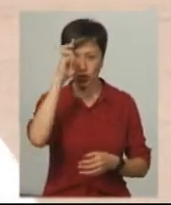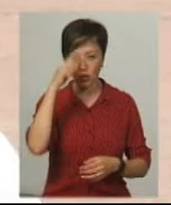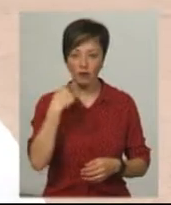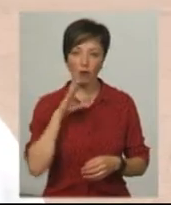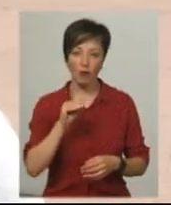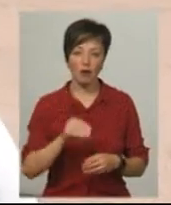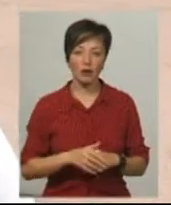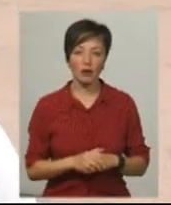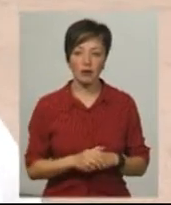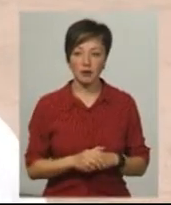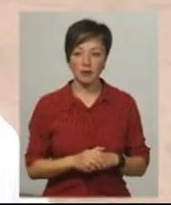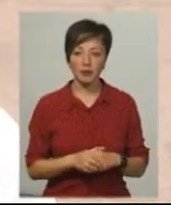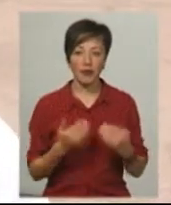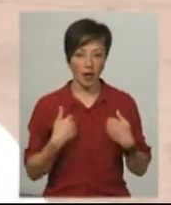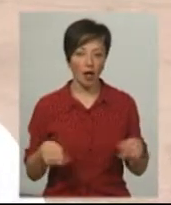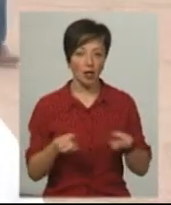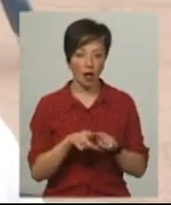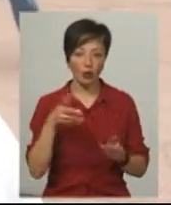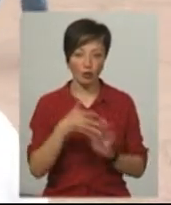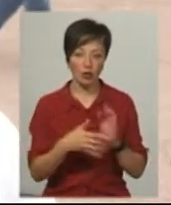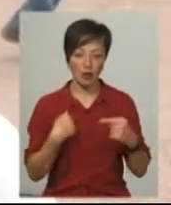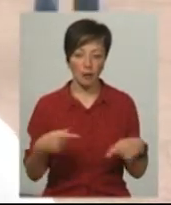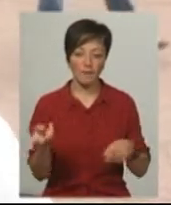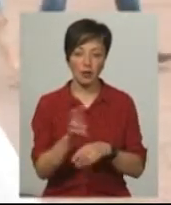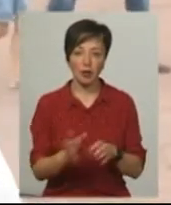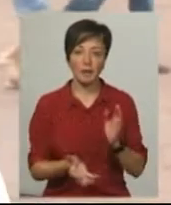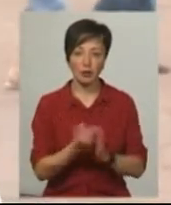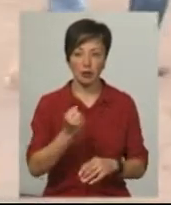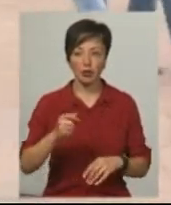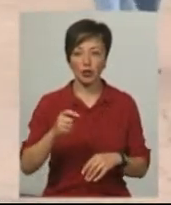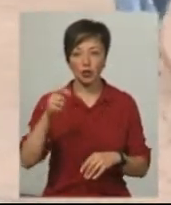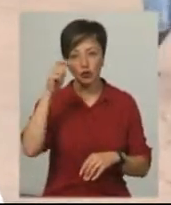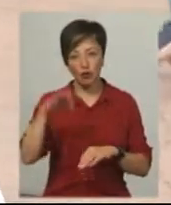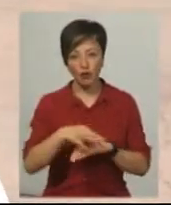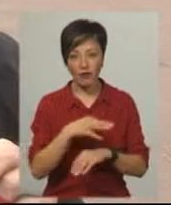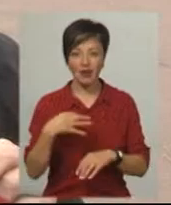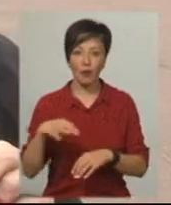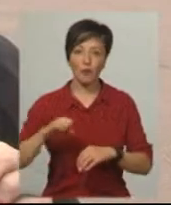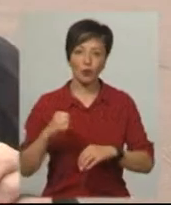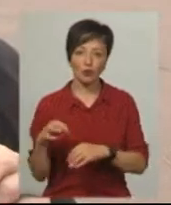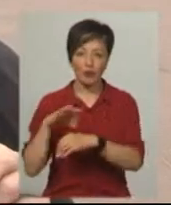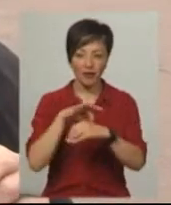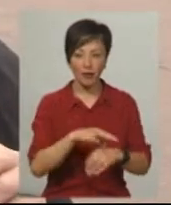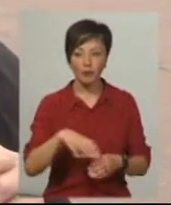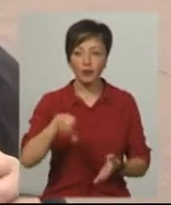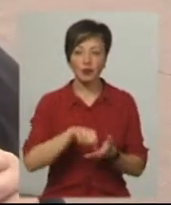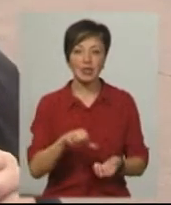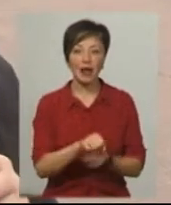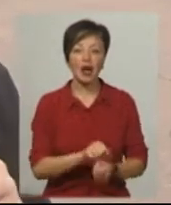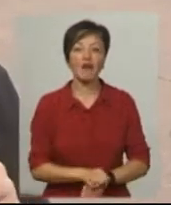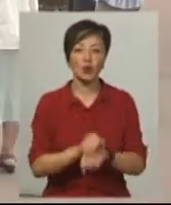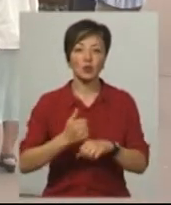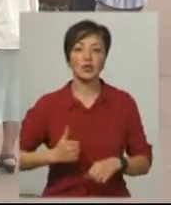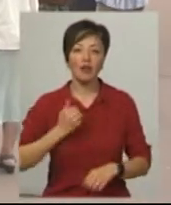мова. От я так розумію, тому я прийшла підтримати, і чоловіка привела, і подружку привела. Учасниця Революції Гідності